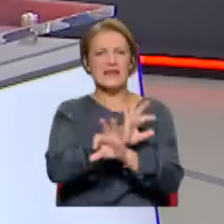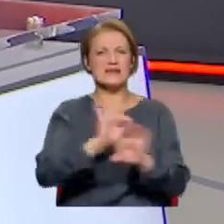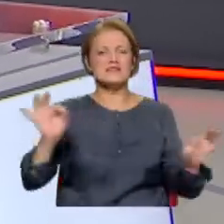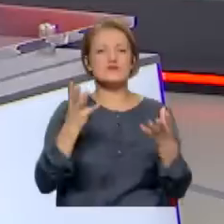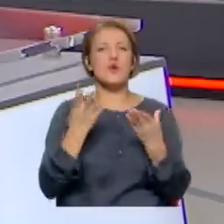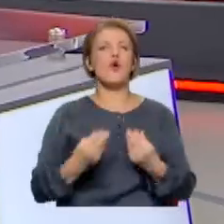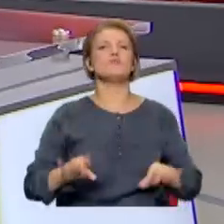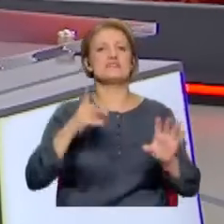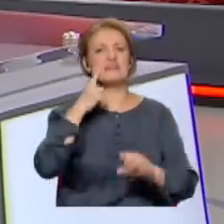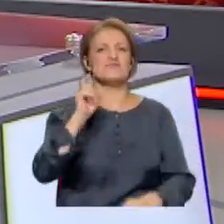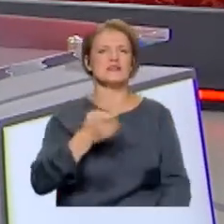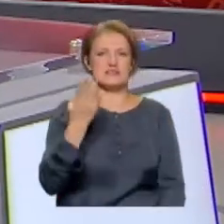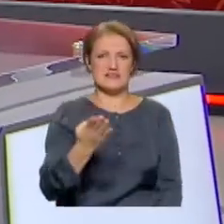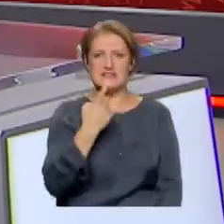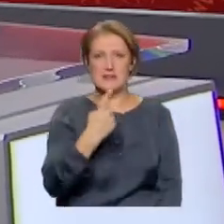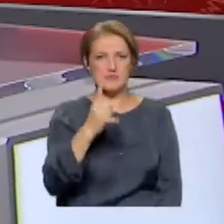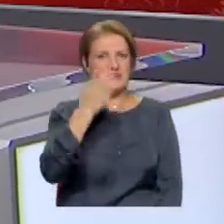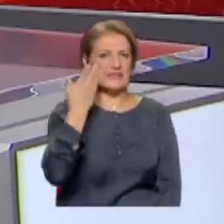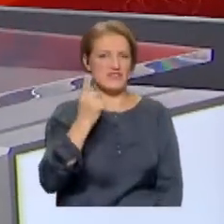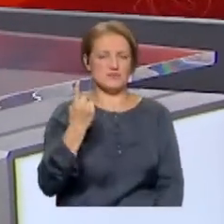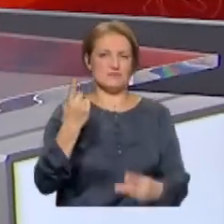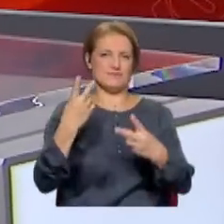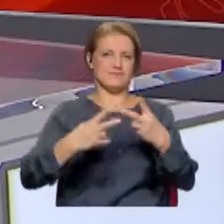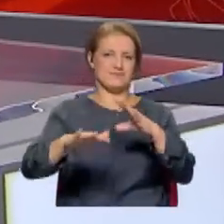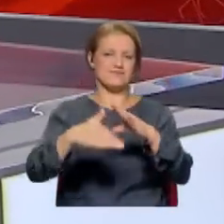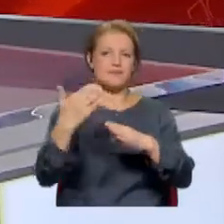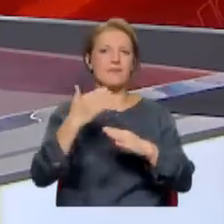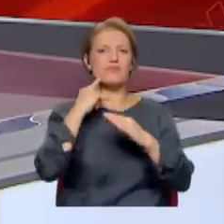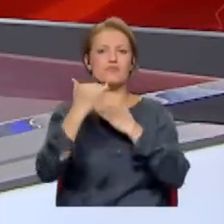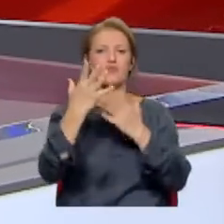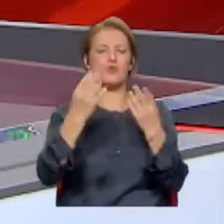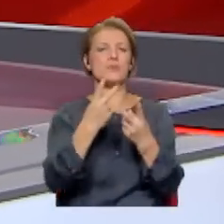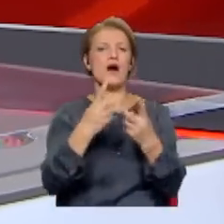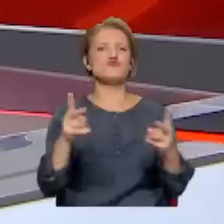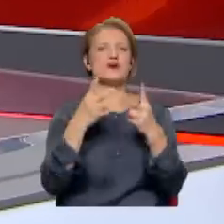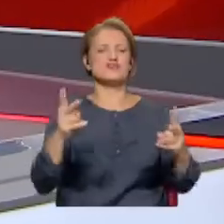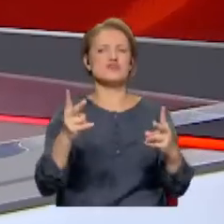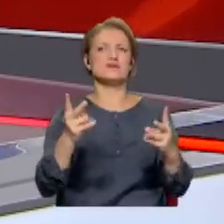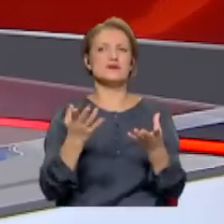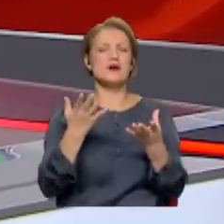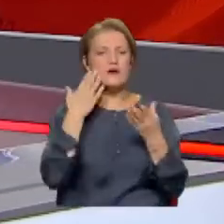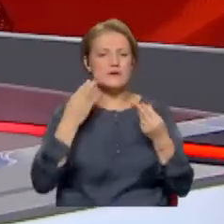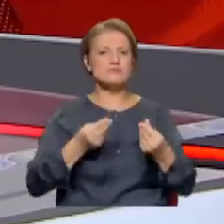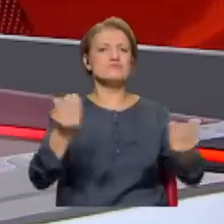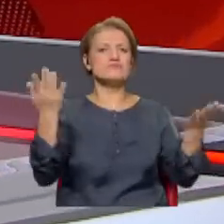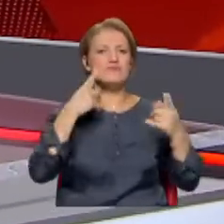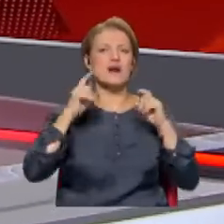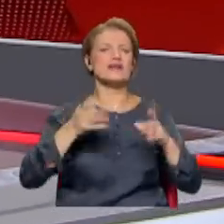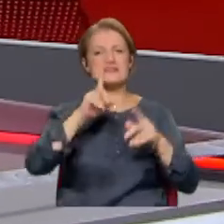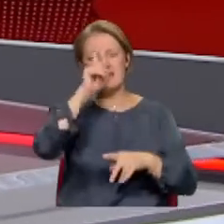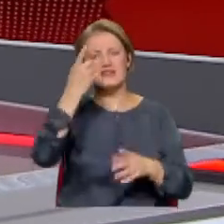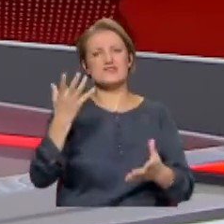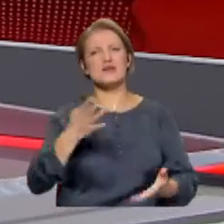adaletsizliğin olmadığının farkındayız demiş bir izleyicimiz. Bir izleyicimiz de toplum olarak açık açık alenen yok edildiğimizin farkındayız ama